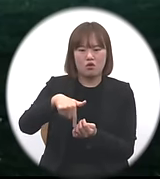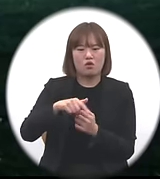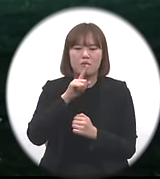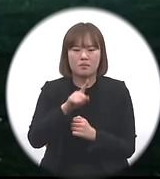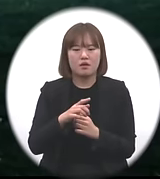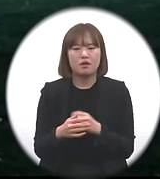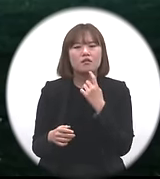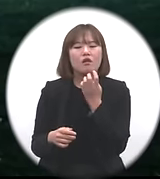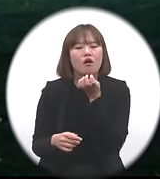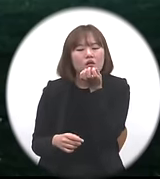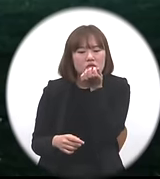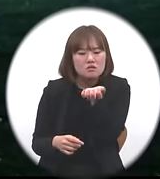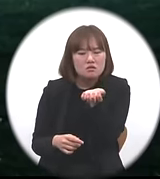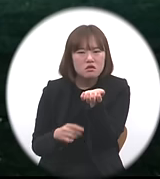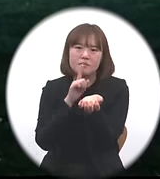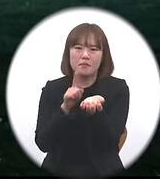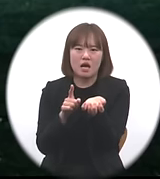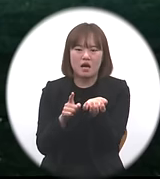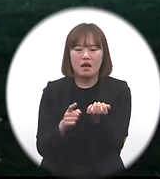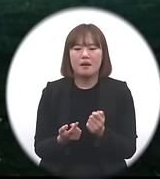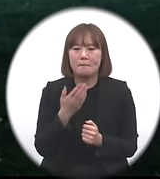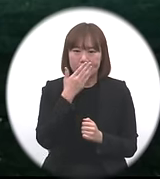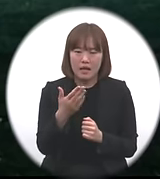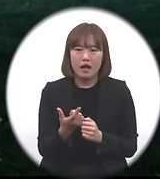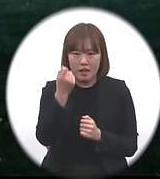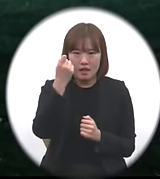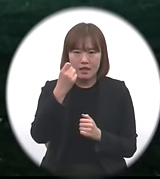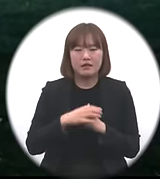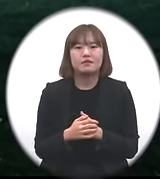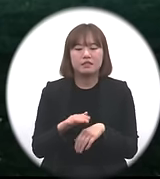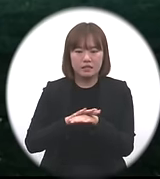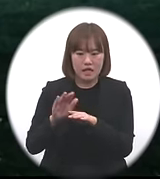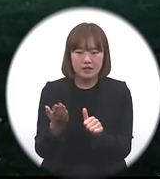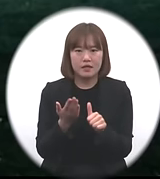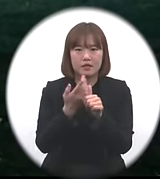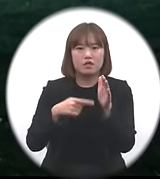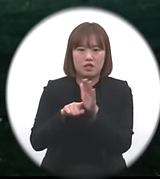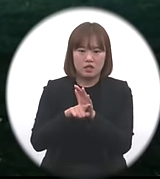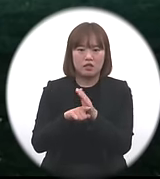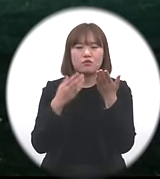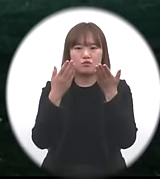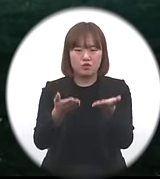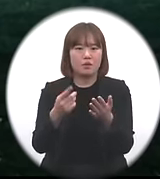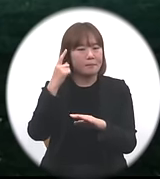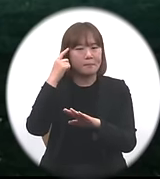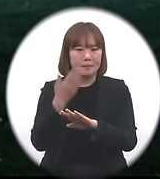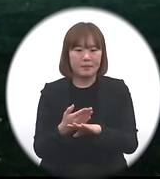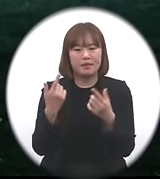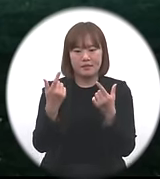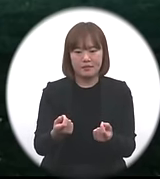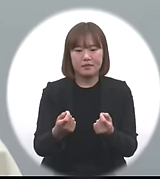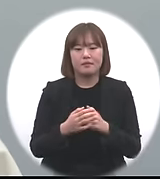주걱턱이에요. 주걱턱은 이를 다 빼도 주걱턱이에요. 얘는 턱이 그렇게 생긴 거예요. 그럼 언제부터요? 최대한 빨리 이 주걱턱을 어떻게 잘 자라도록